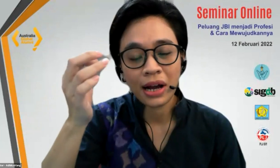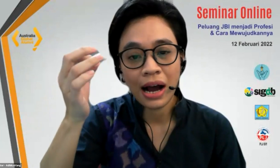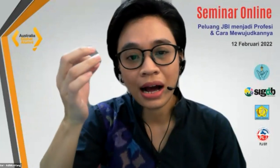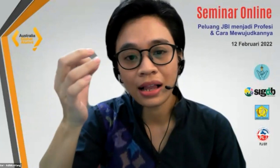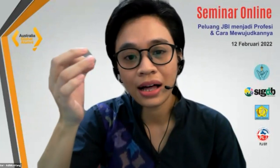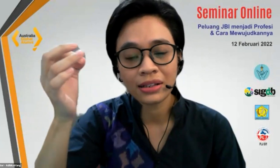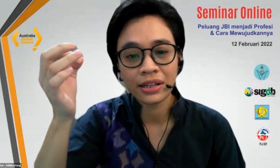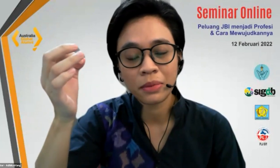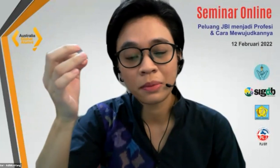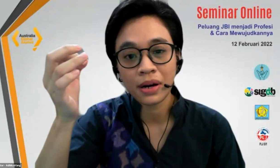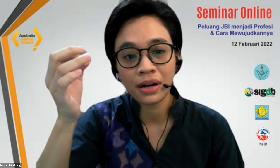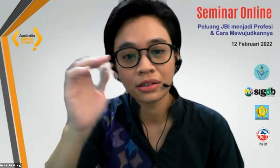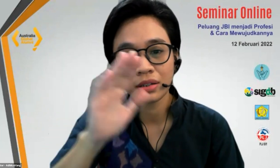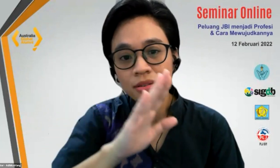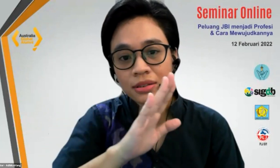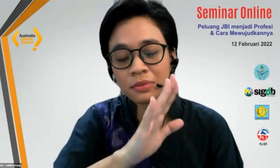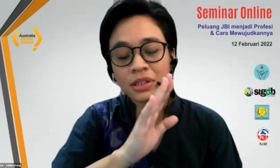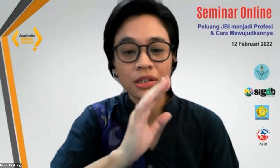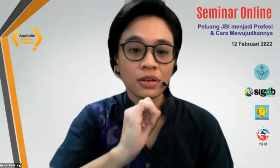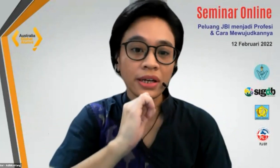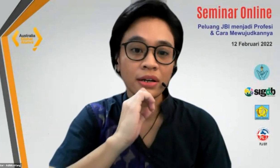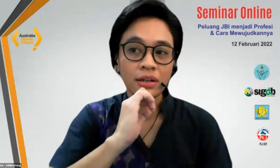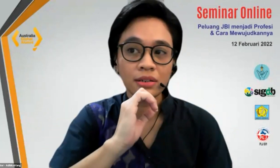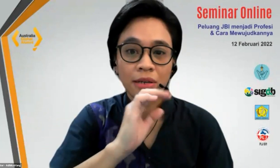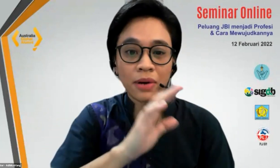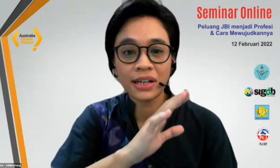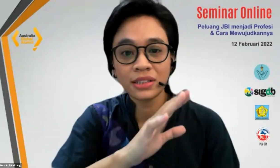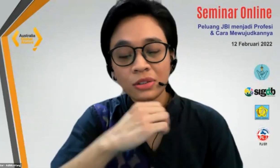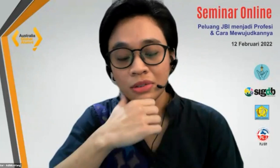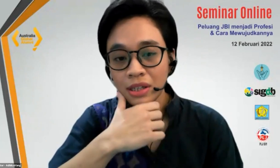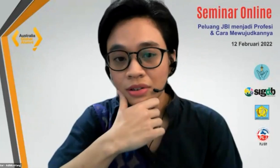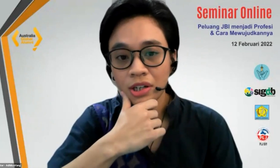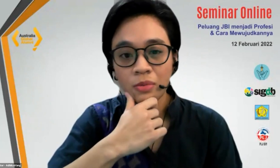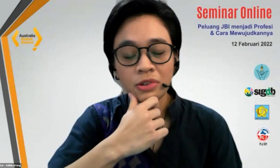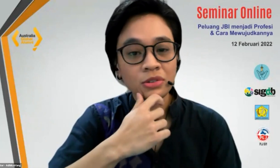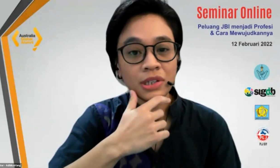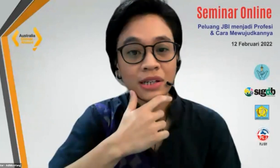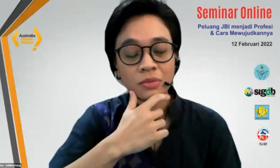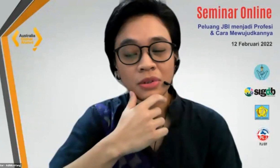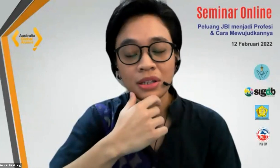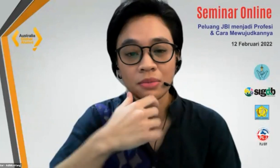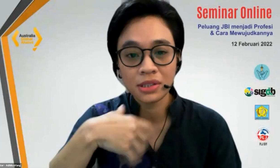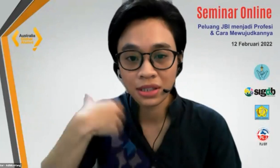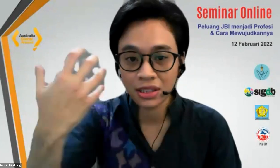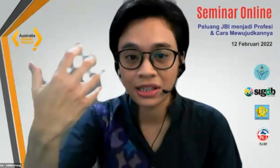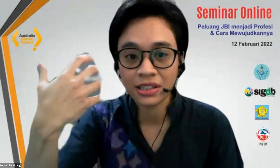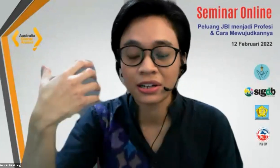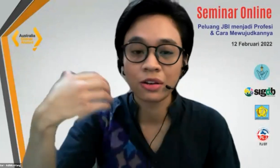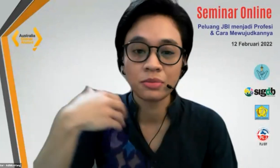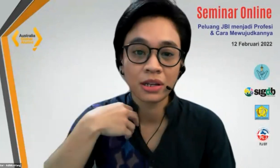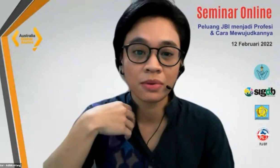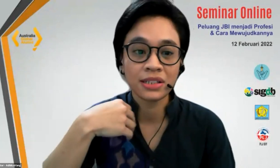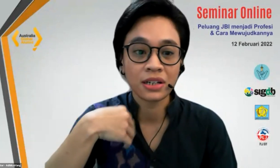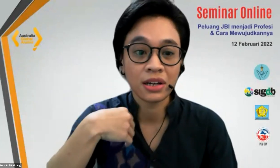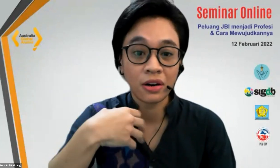aspek hal-hal yang memang dimiliki oleh dari pengajar tuli atau dari komunitas tuli yang segera tidak bisa dijelaskan